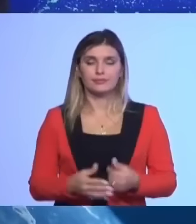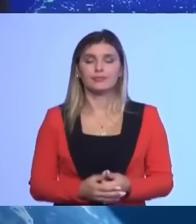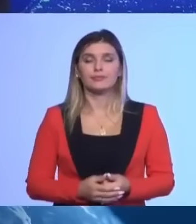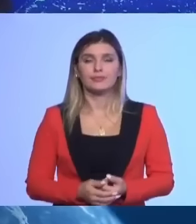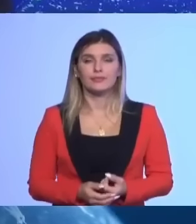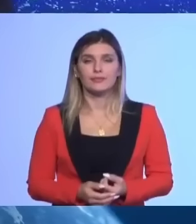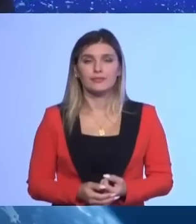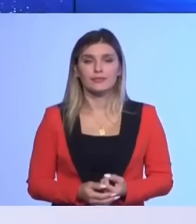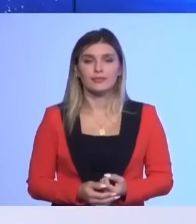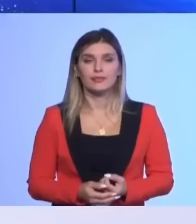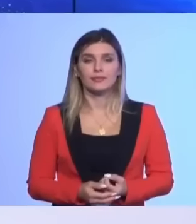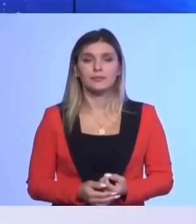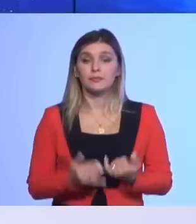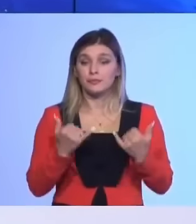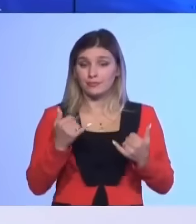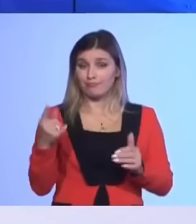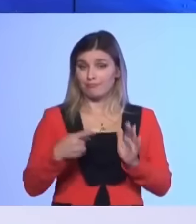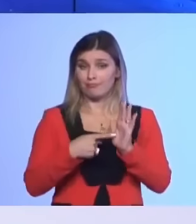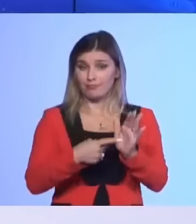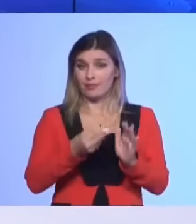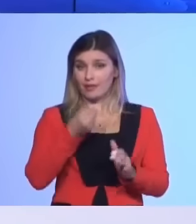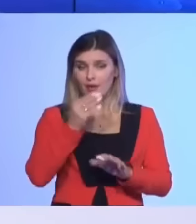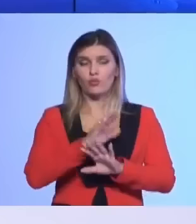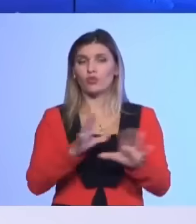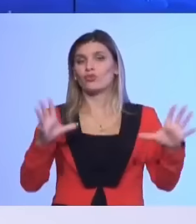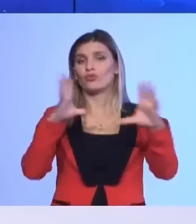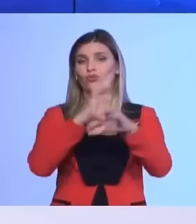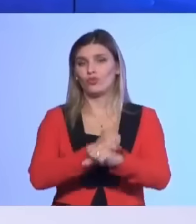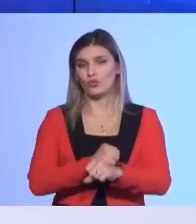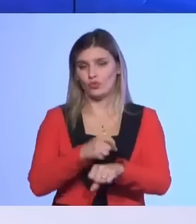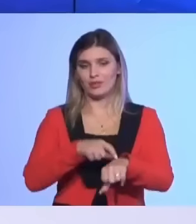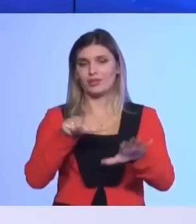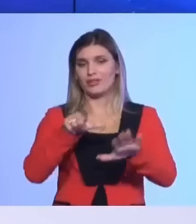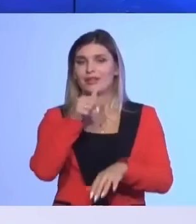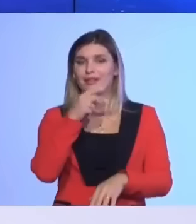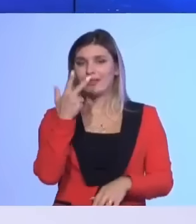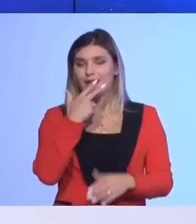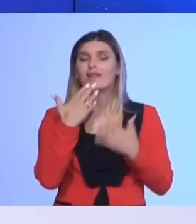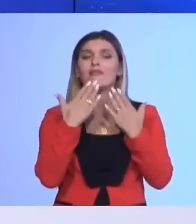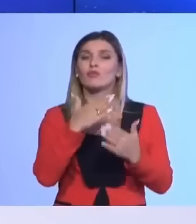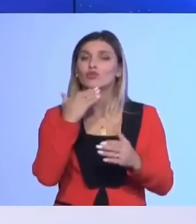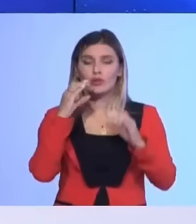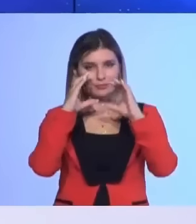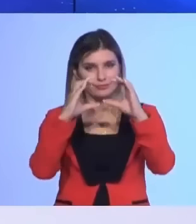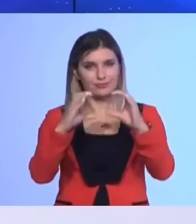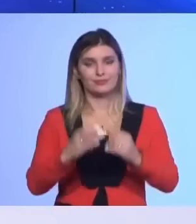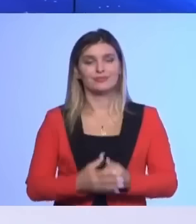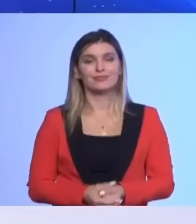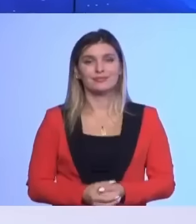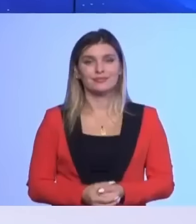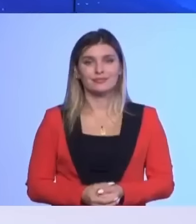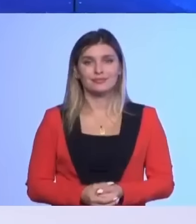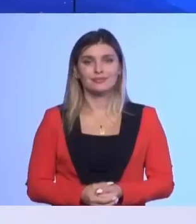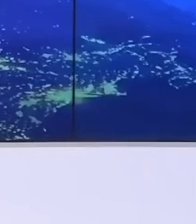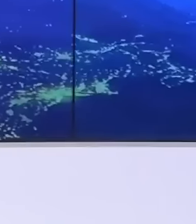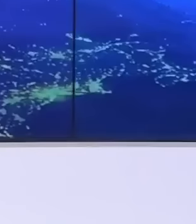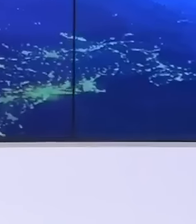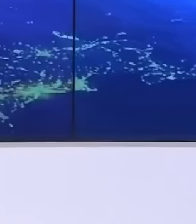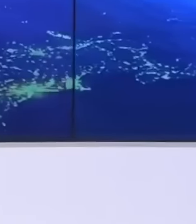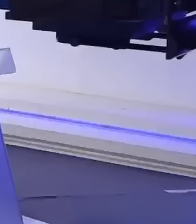qendror. Me këtë lajm edhe po e përmbyllim këtë edicion qendror, zonja dhe zotëri. Faleminderit shumë që na ndoqët. Natën e mirë.